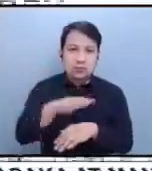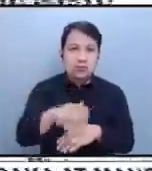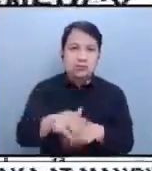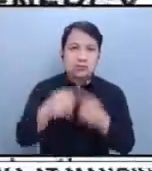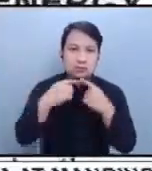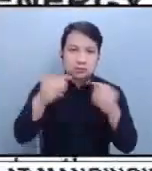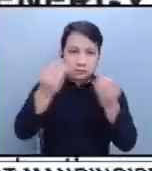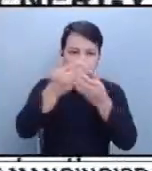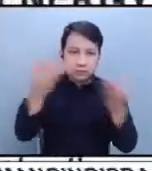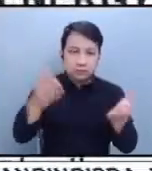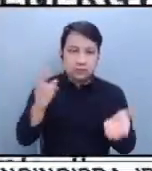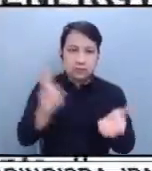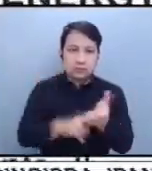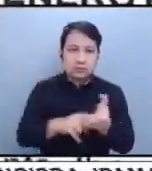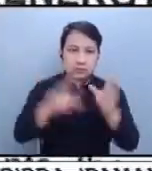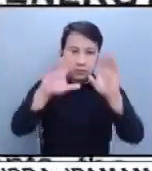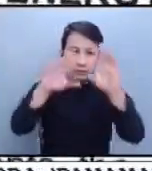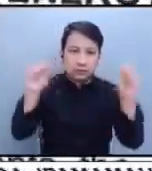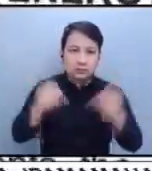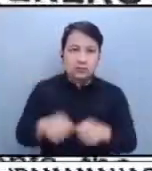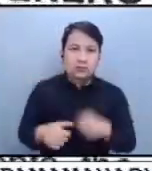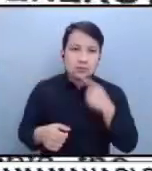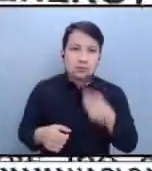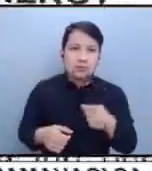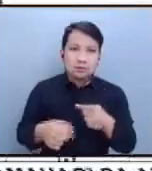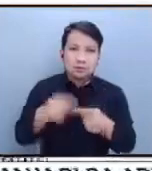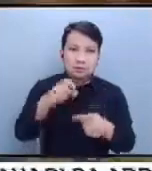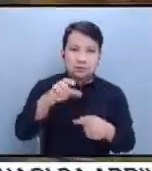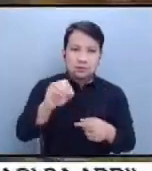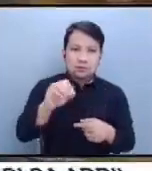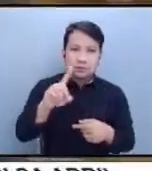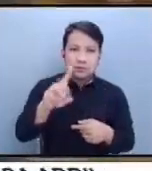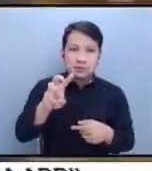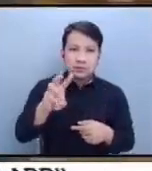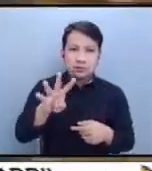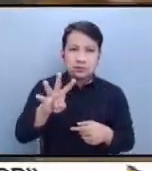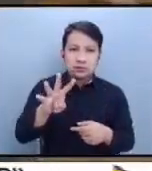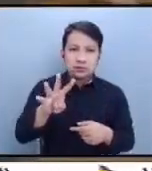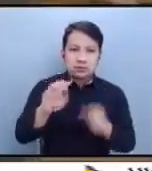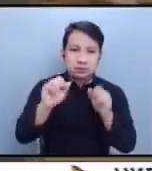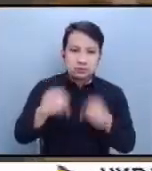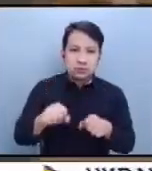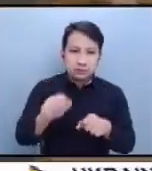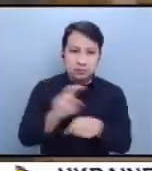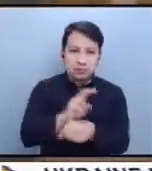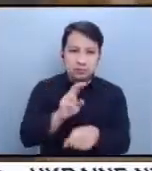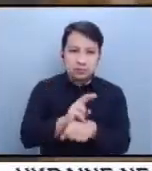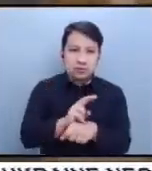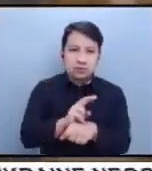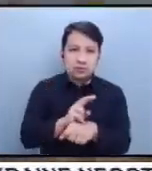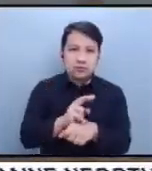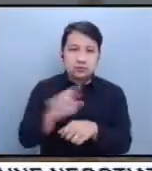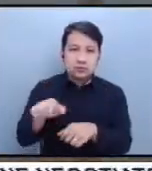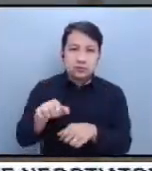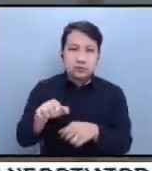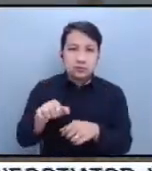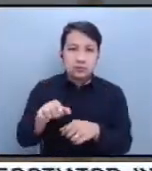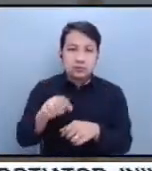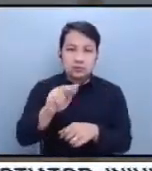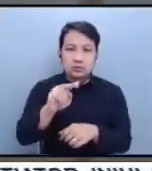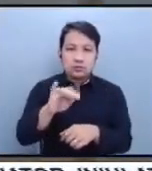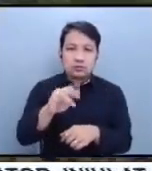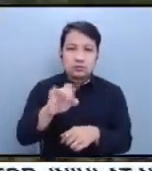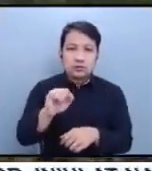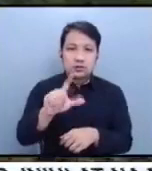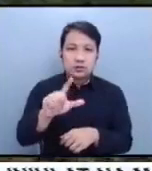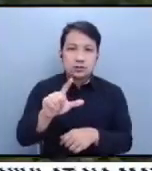paglagda ni Pangulong Rodrigo Duterte sa Executive Order 164 na posibleng paggamit ng nuclear power para sa iba't ibang source ng energy